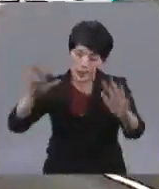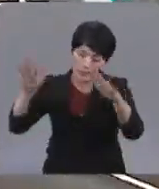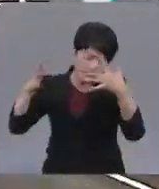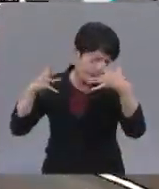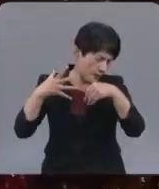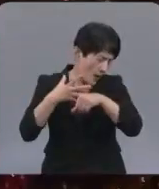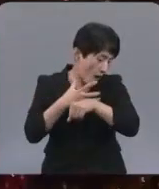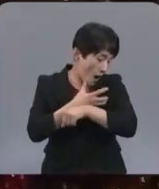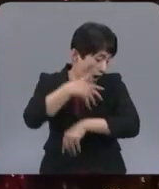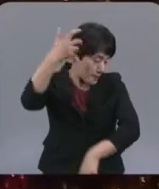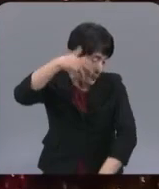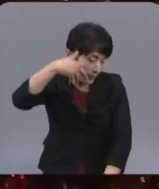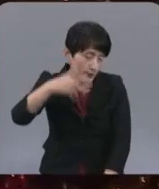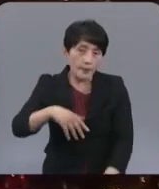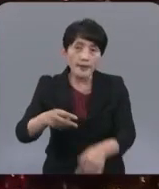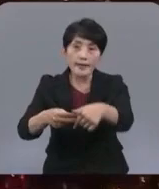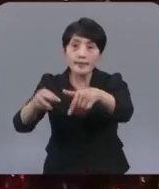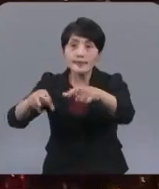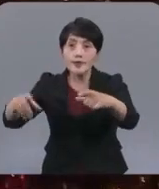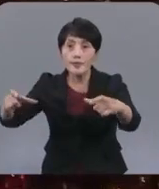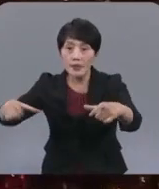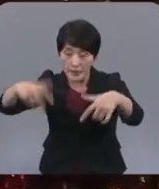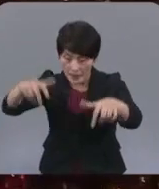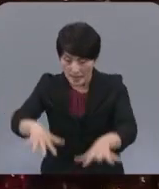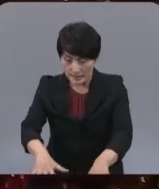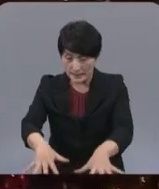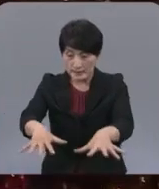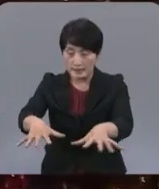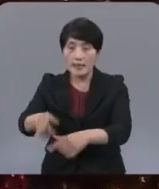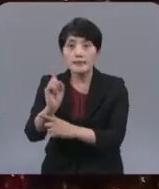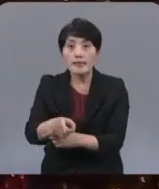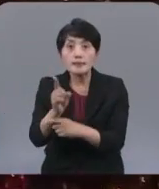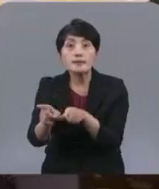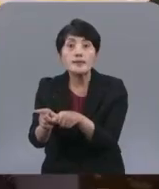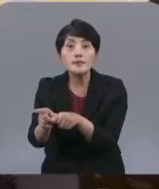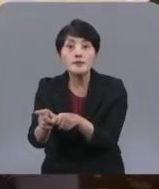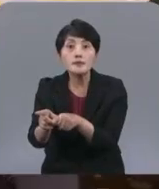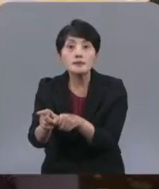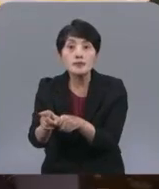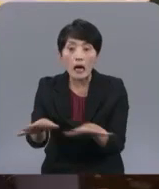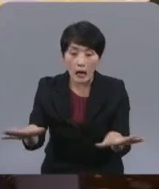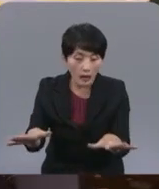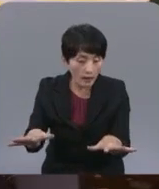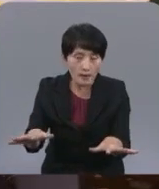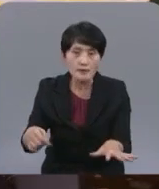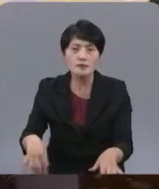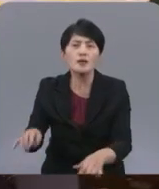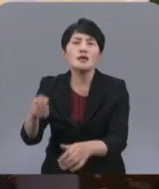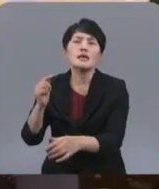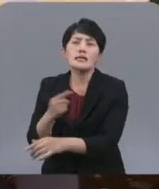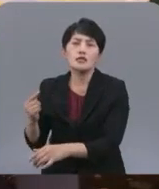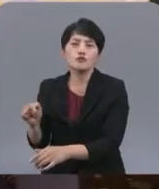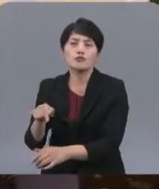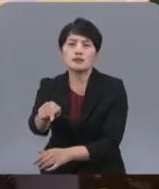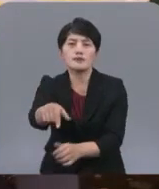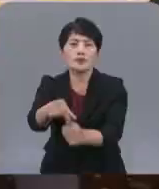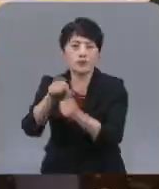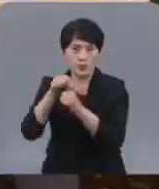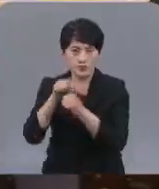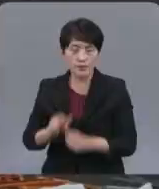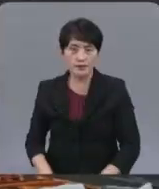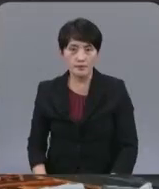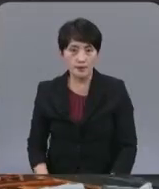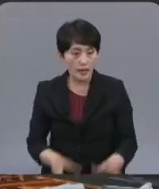ngang cây cối rung chuyển dữ dội các nhân viên cơ quan phòng cháy chữa cháy đã giải cứu những người Câu Cá bị câu lập do nước Mưa dâng cao tại thành phố